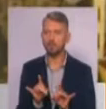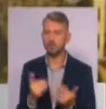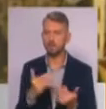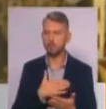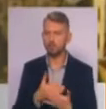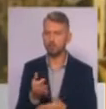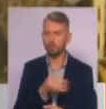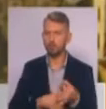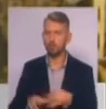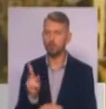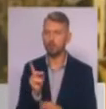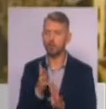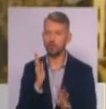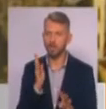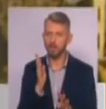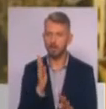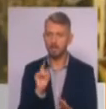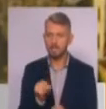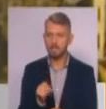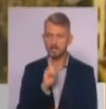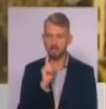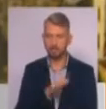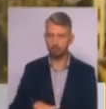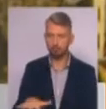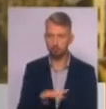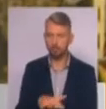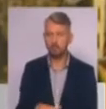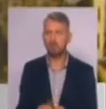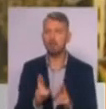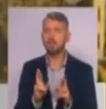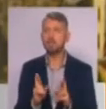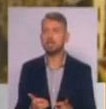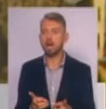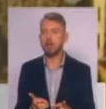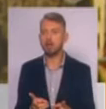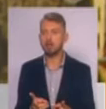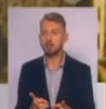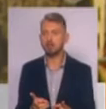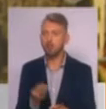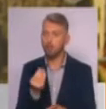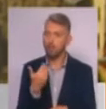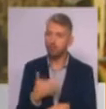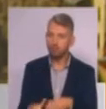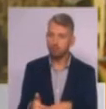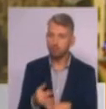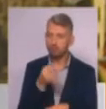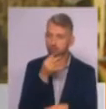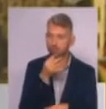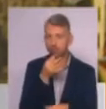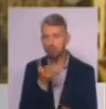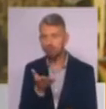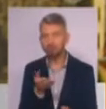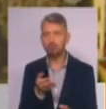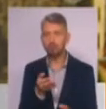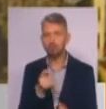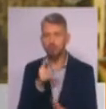активно обговорюється друга черга саме цієї зеленої зони. Яким чином, чи кошти вже виділені, чи є вже розуміння, яким чином дійсно